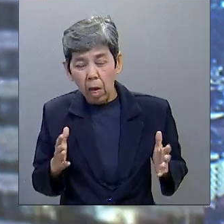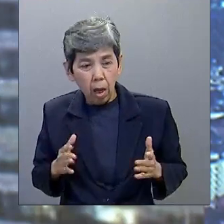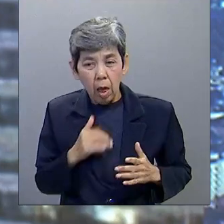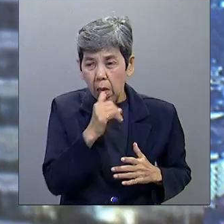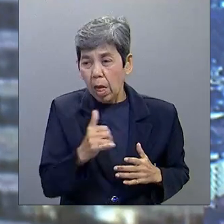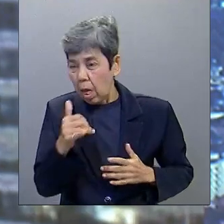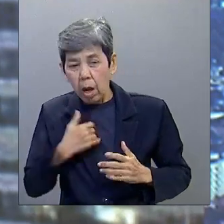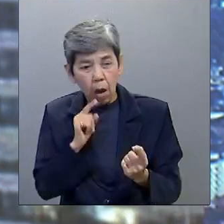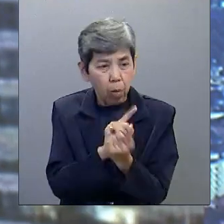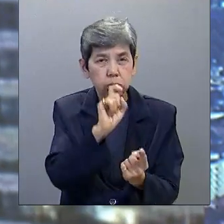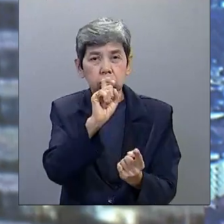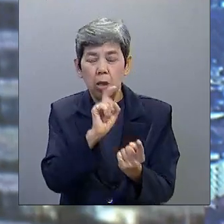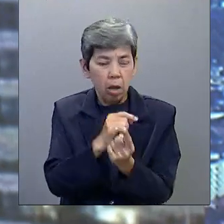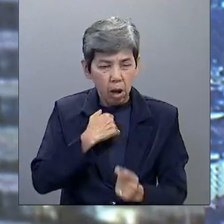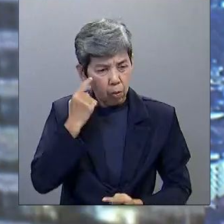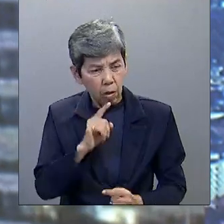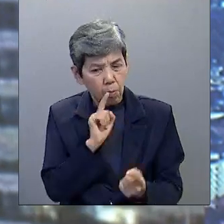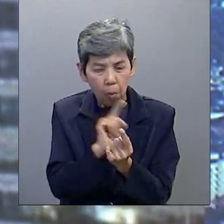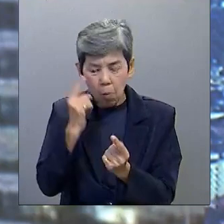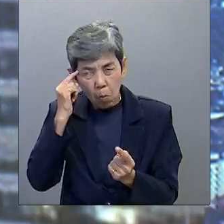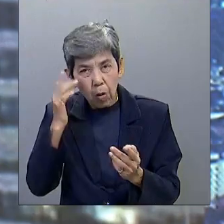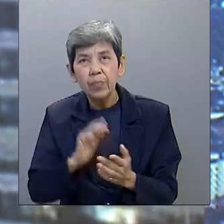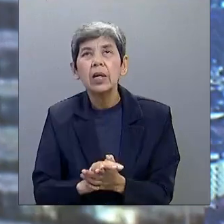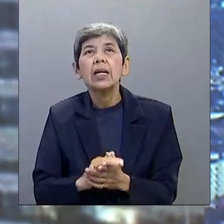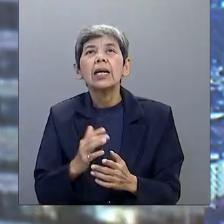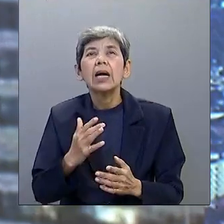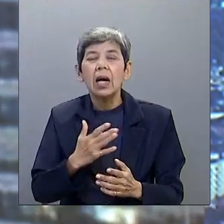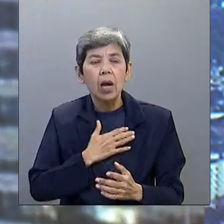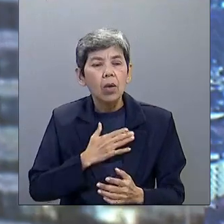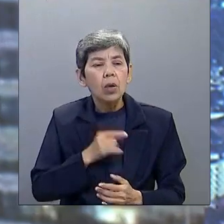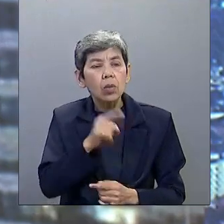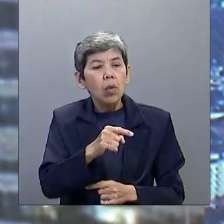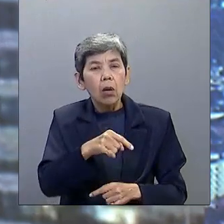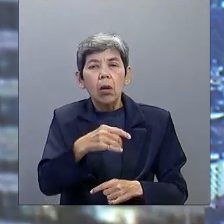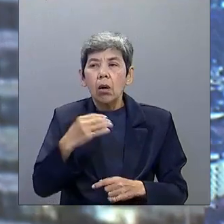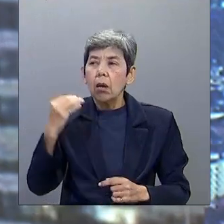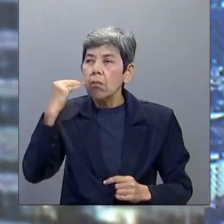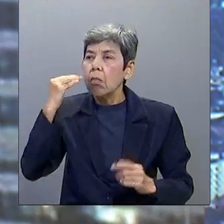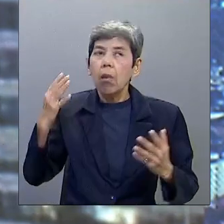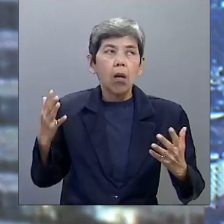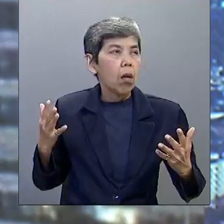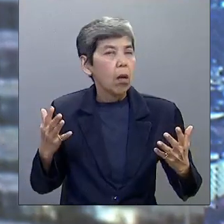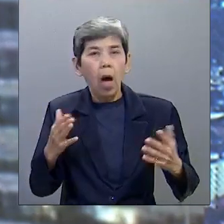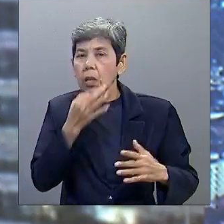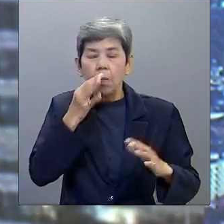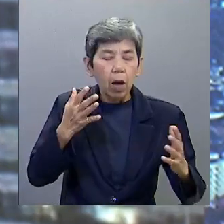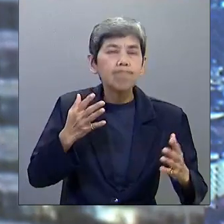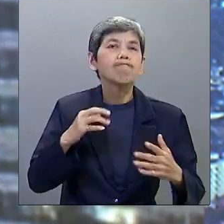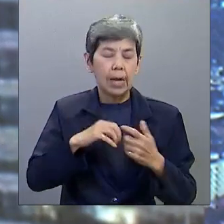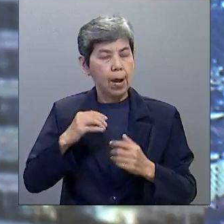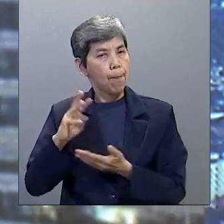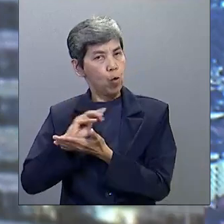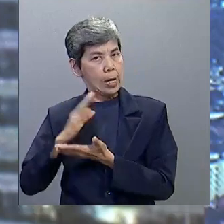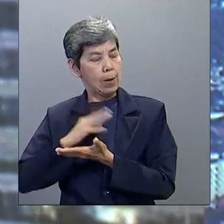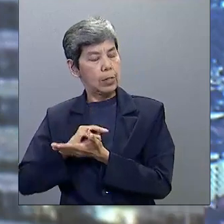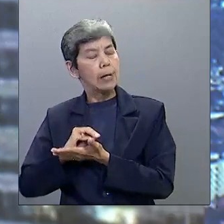าได้เราไม่รู้ว่าเราจะไปตรงไหนทำได้ก็คือเหมือนแบบออกมาอยู่ข้างถนนไม่มีที่ไปอะไรเงี้ยค่ะอิสระชนถึงเริ่มต้นด้วย